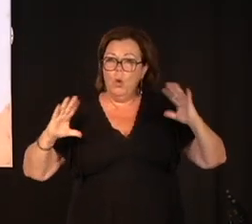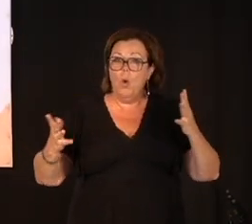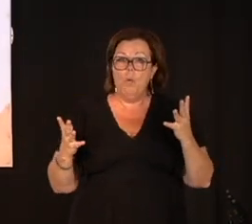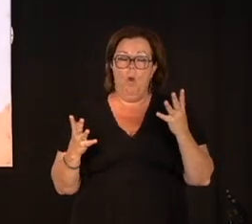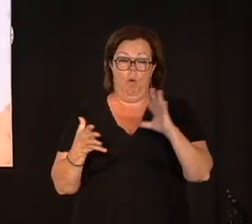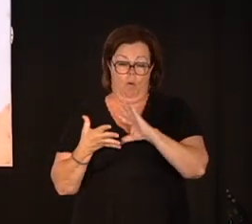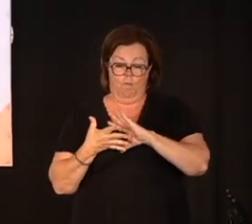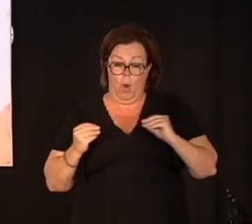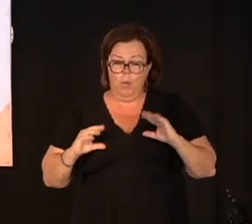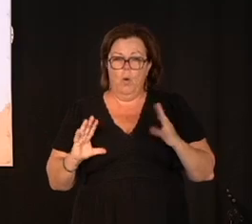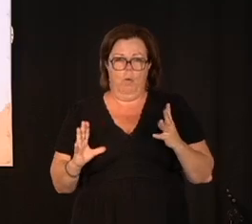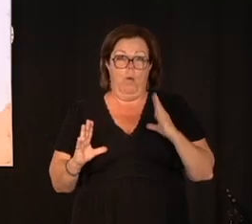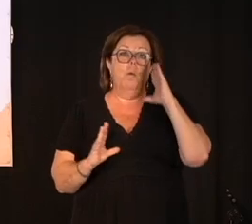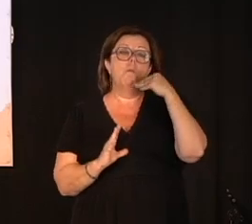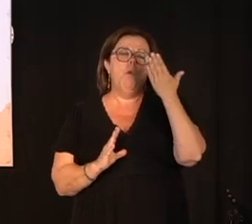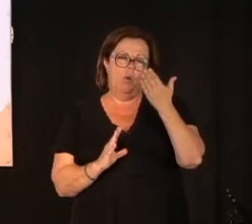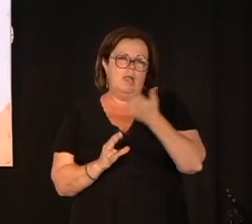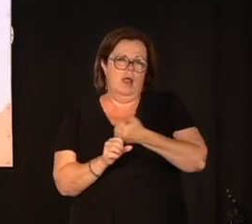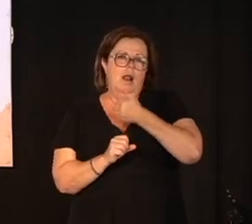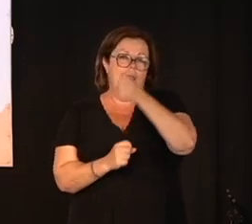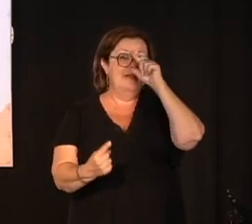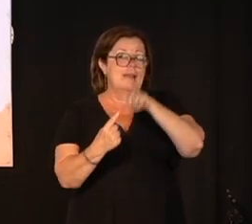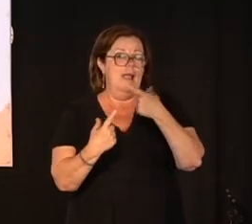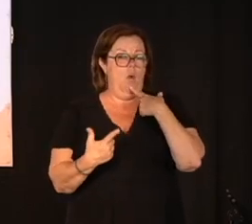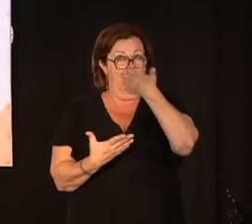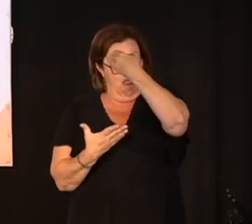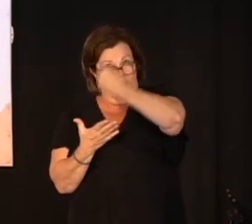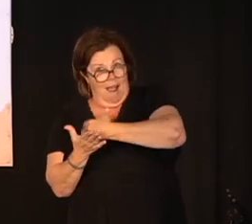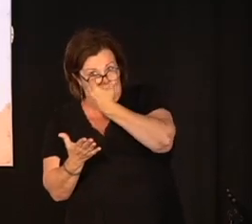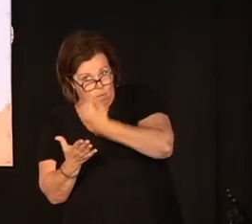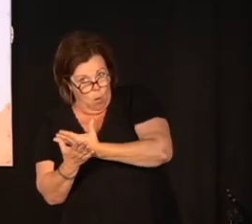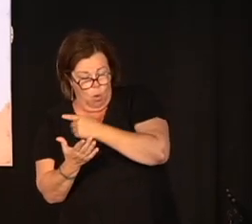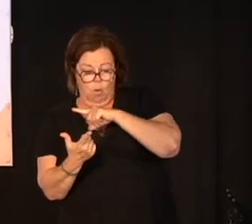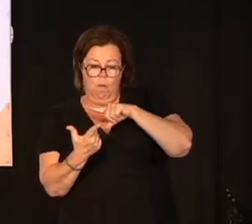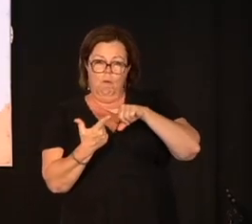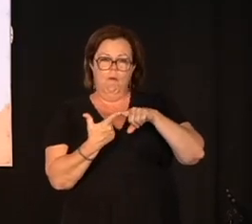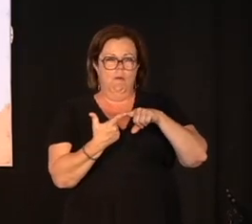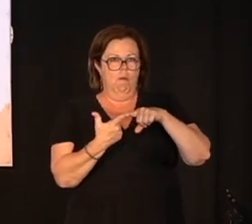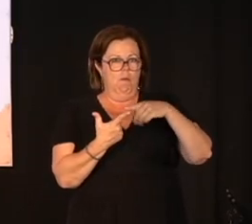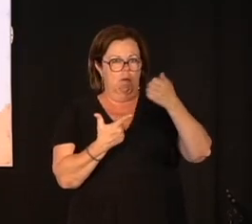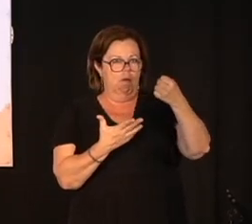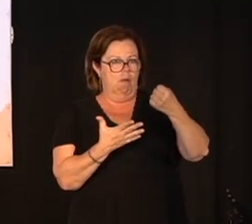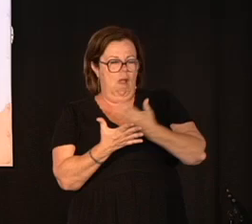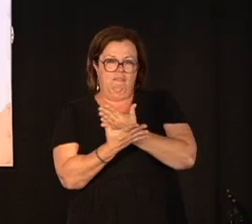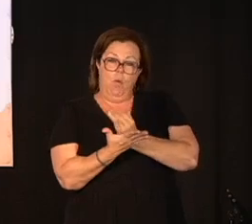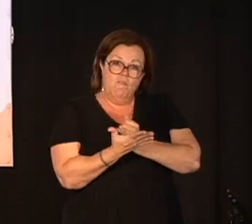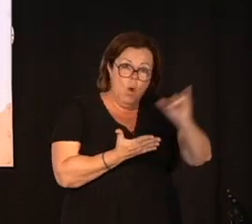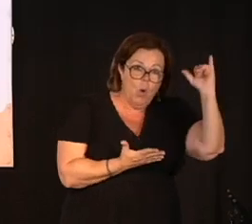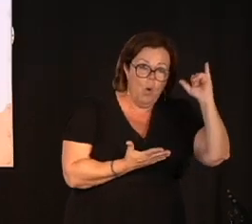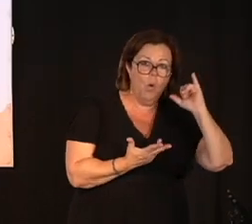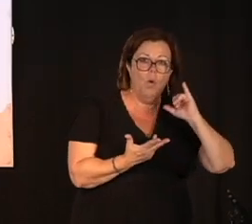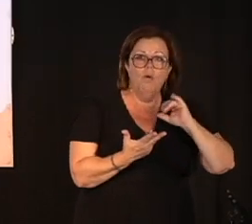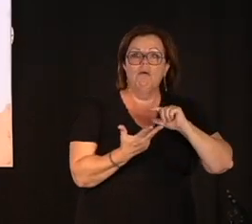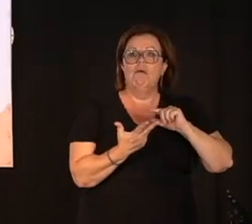prochain l'information, la désinformation, et pour utiliser une métaphore, une